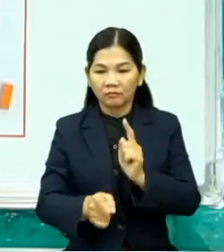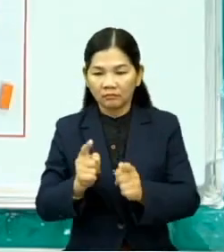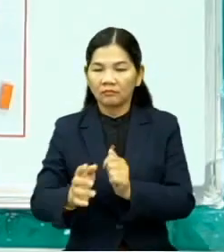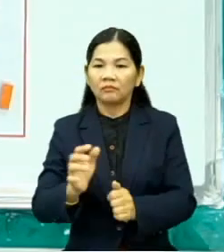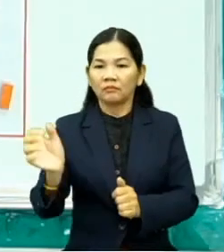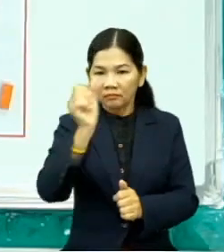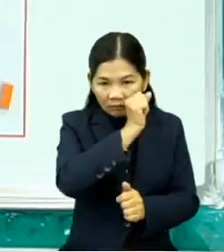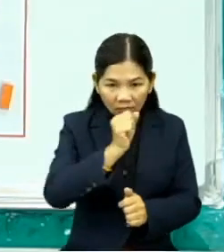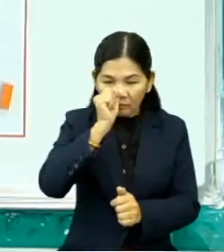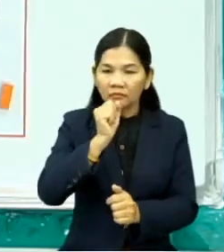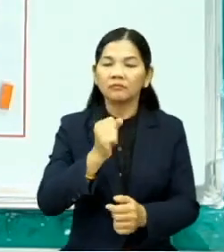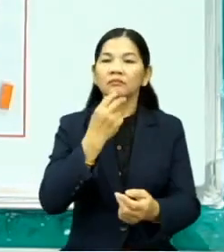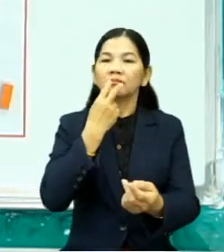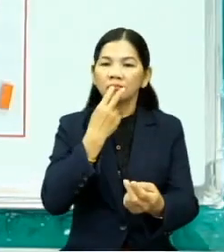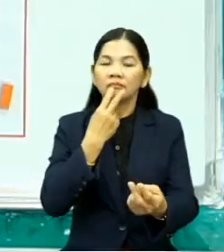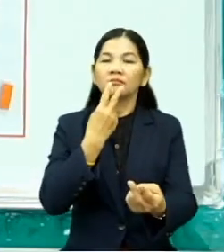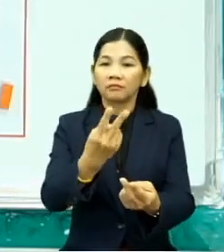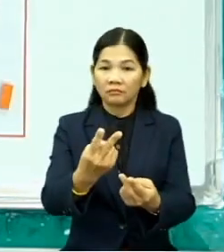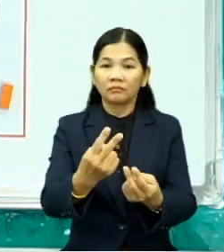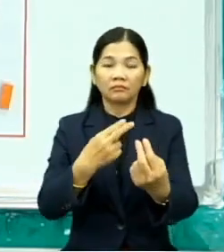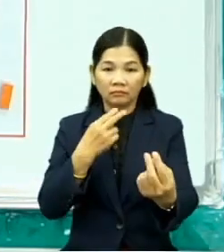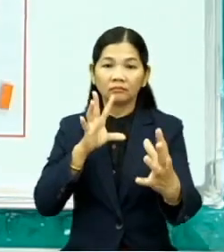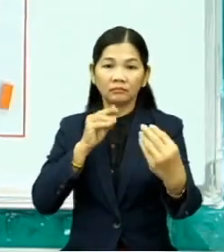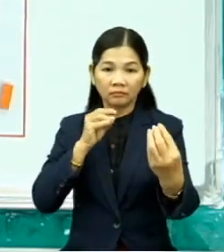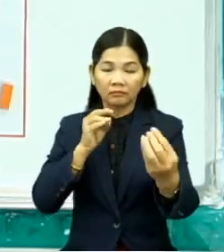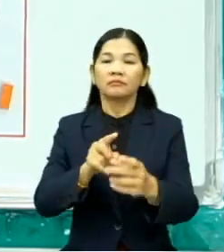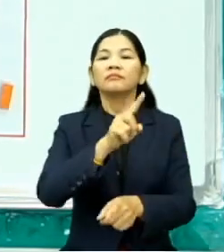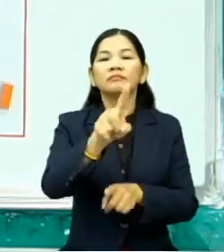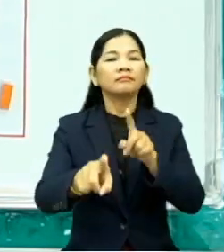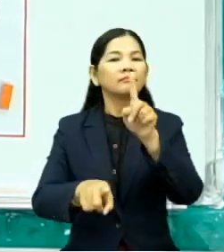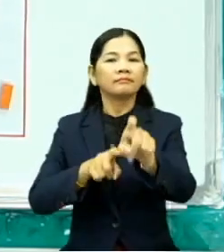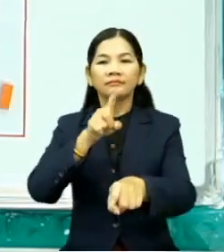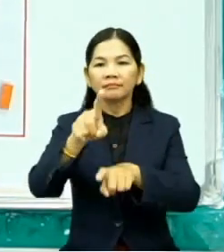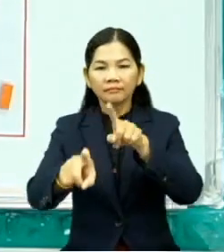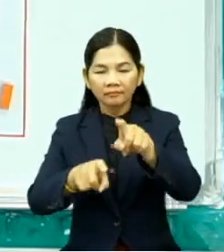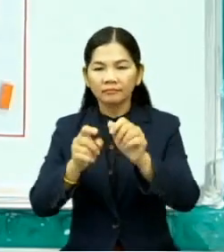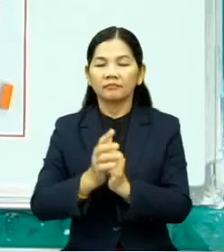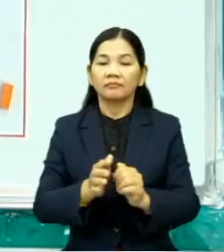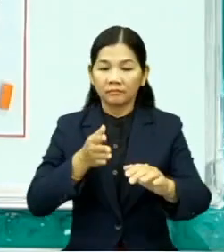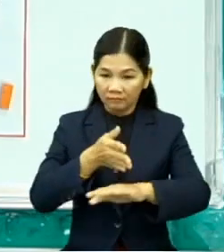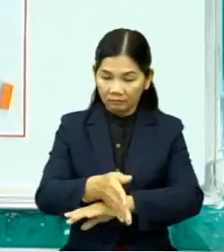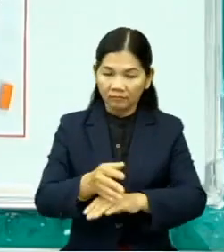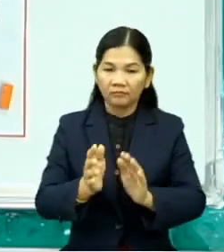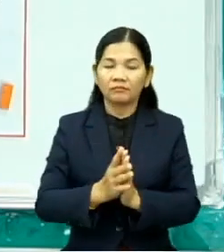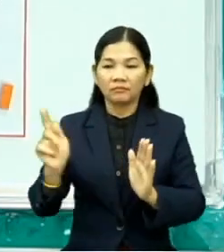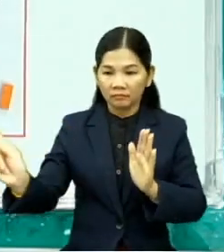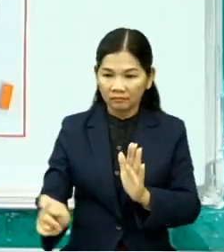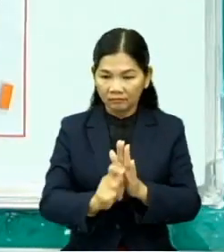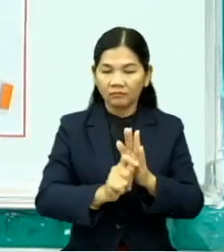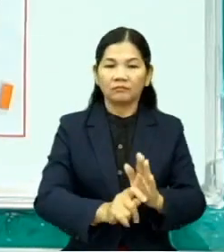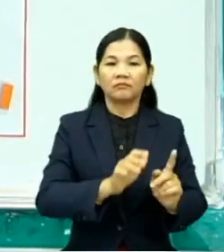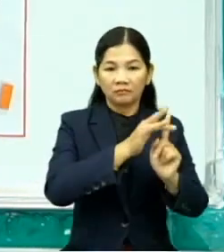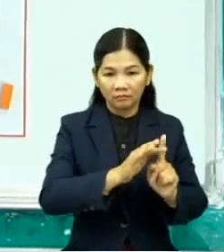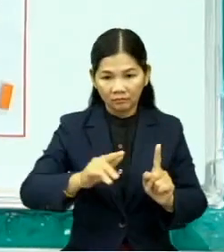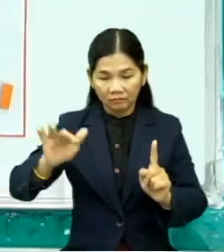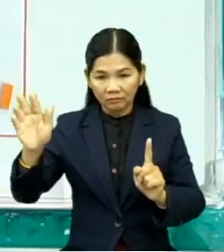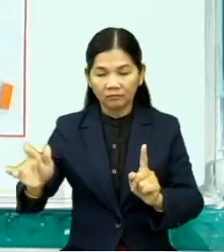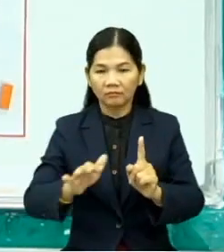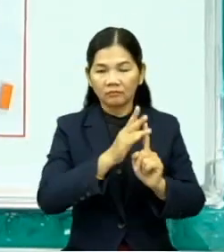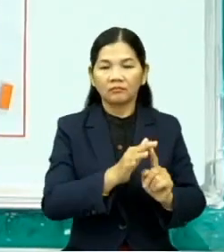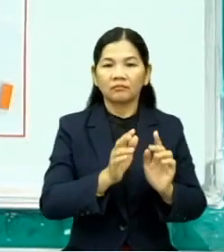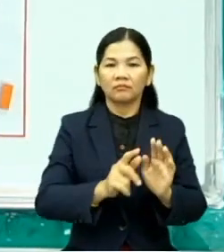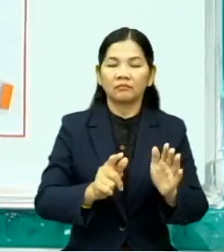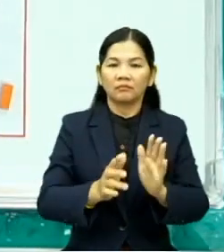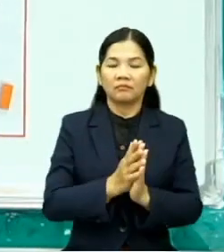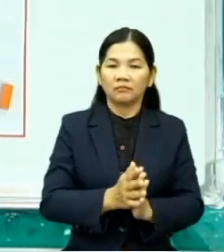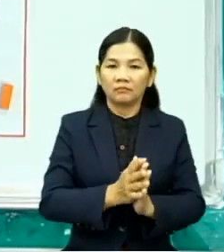riêng à dài chơi chlóng chào xu khnía tam rồi dẹ khlôn khlía cáp sổ